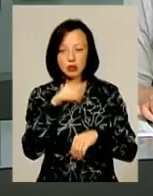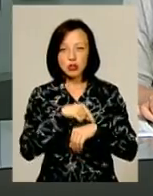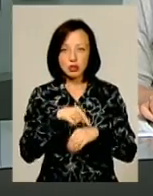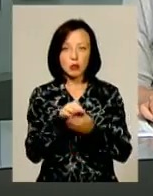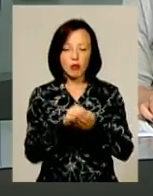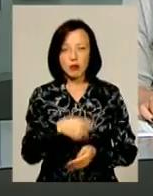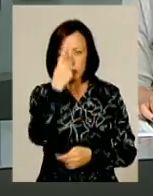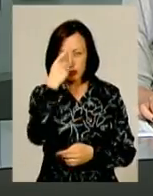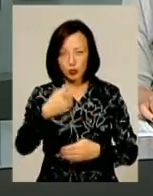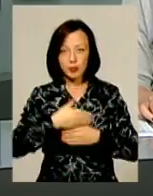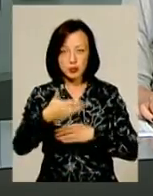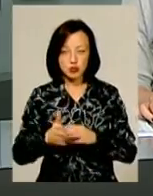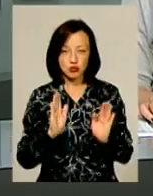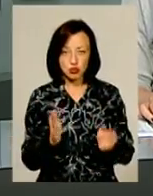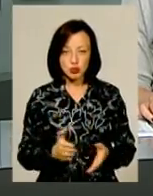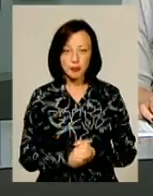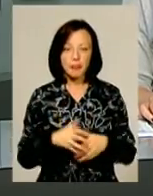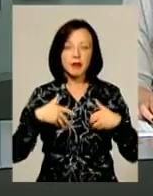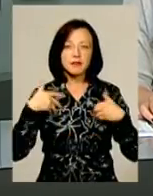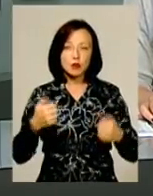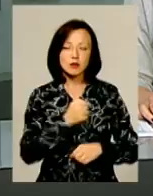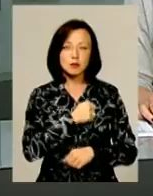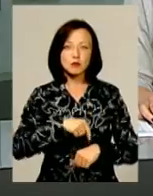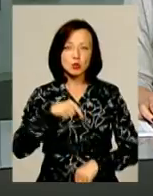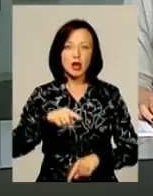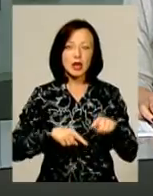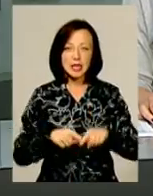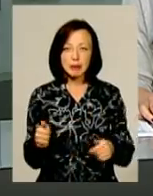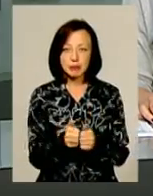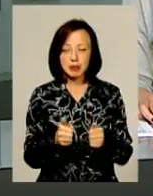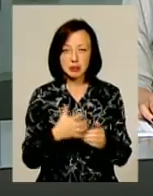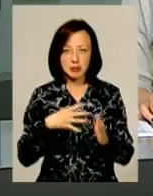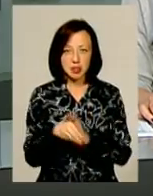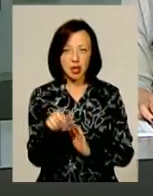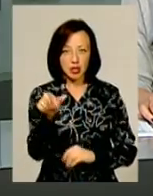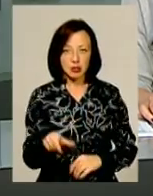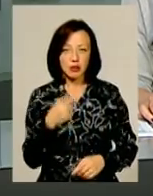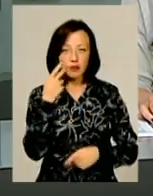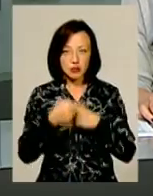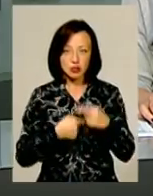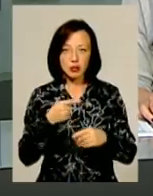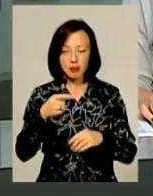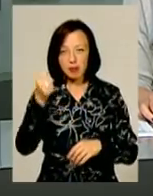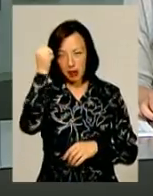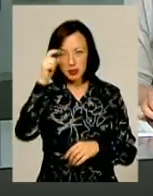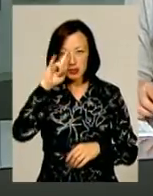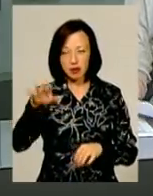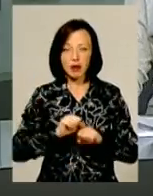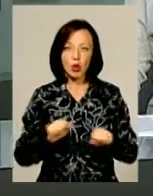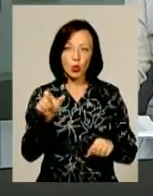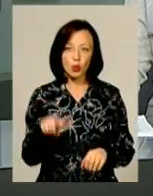поховання повідомлять пізніше. Висловлюємо співчуття рідним та близьким загиблого, вічна пам'ять та слава герою.